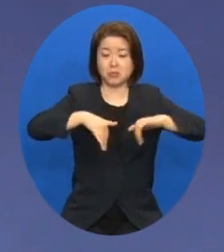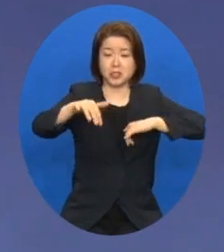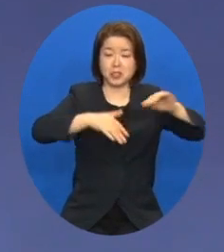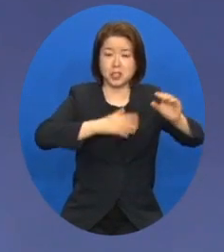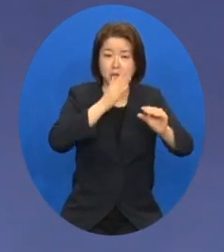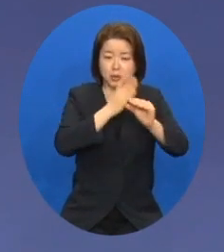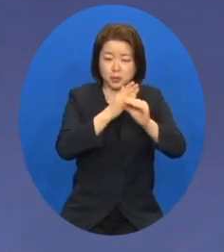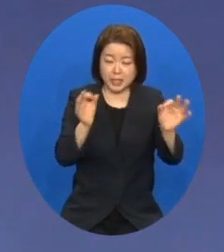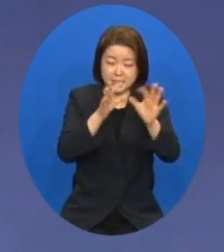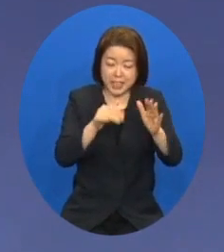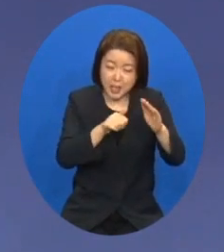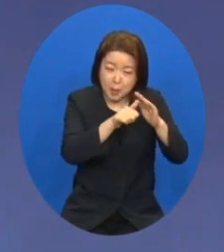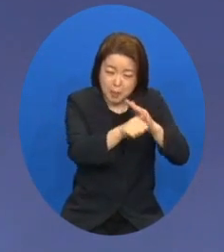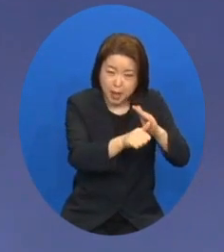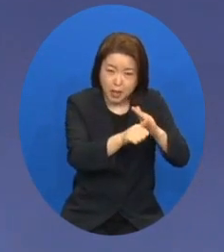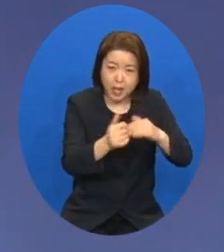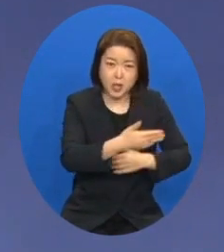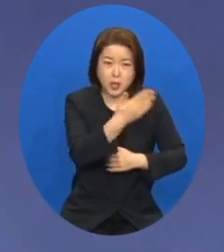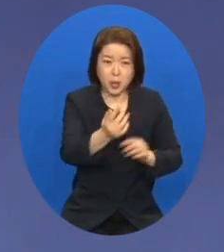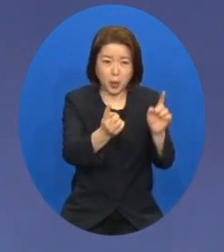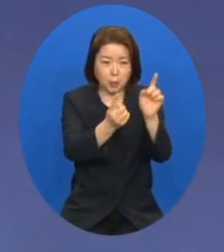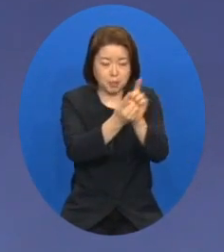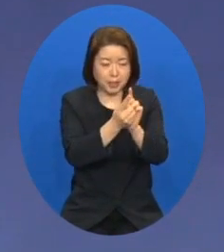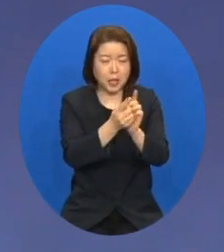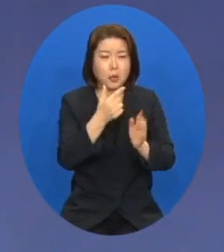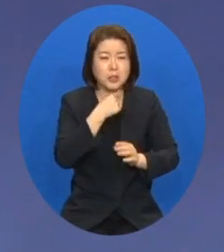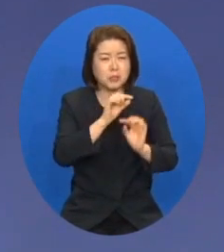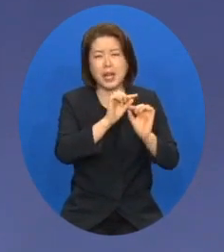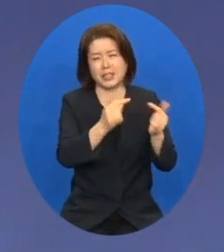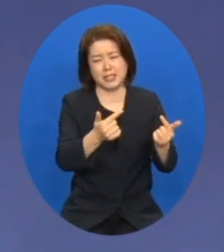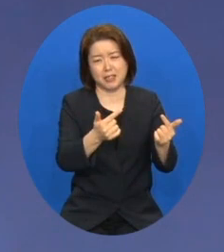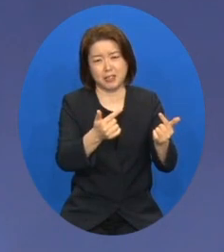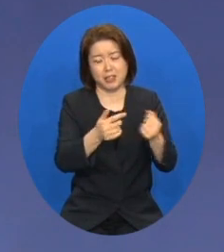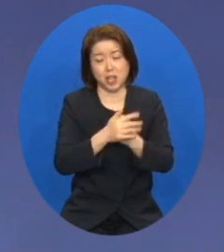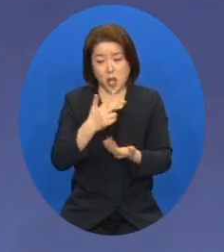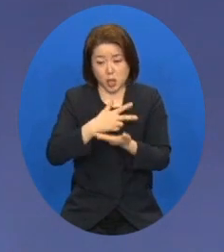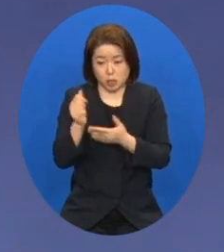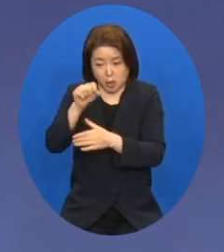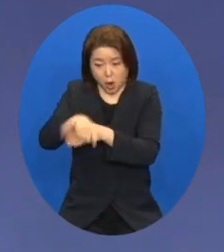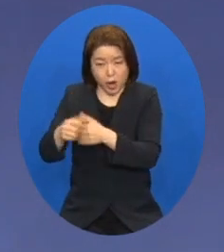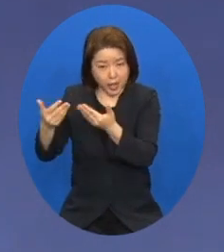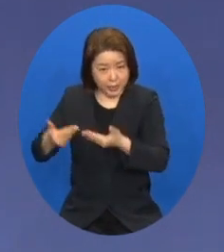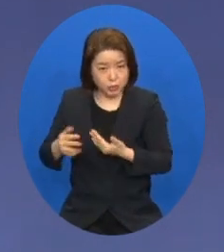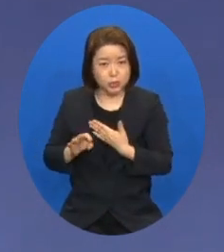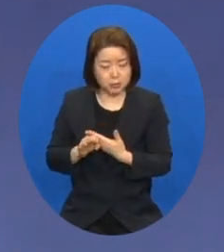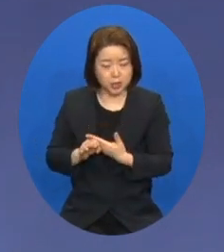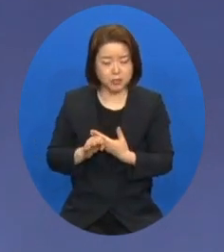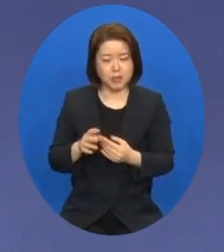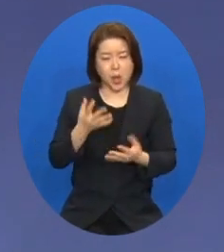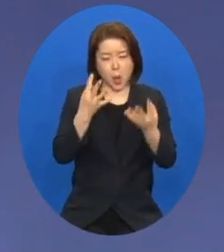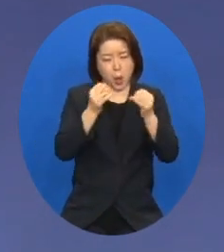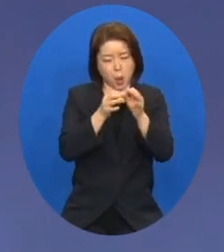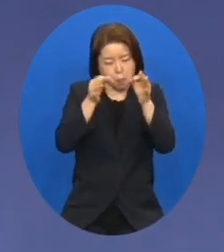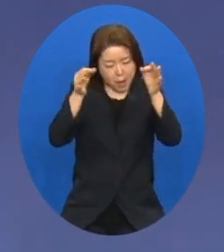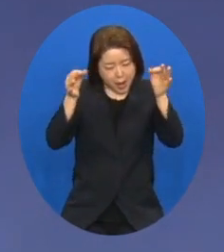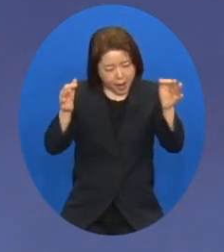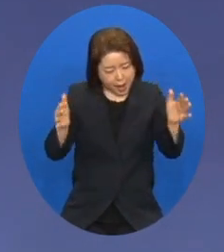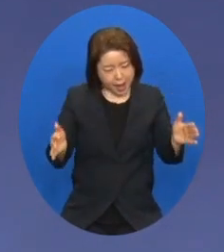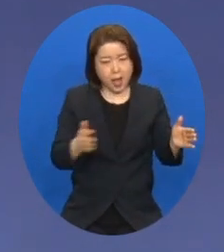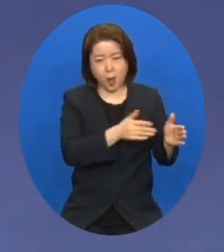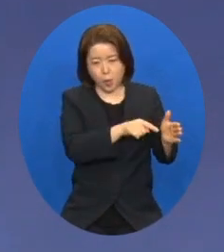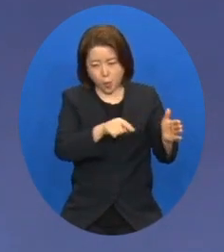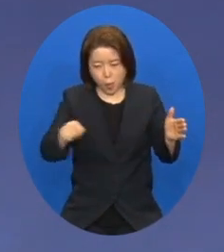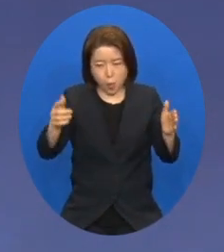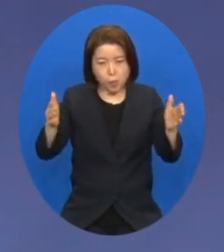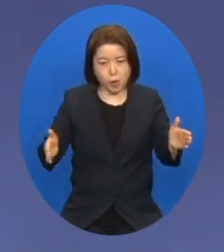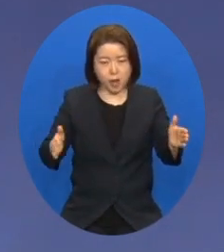잠깐 들러서 여러분을 만나 보려는 것이 아닙니다 주님께서 허락해 주시면 얼마 동안 여러분과 함께